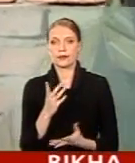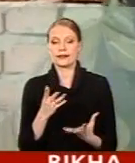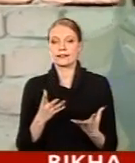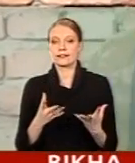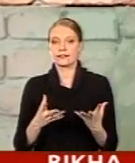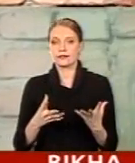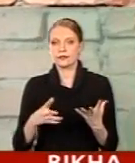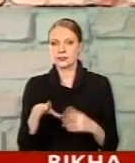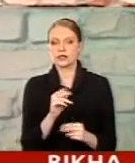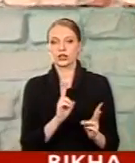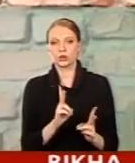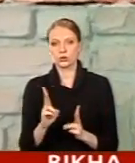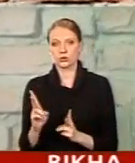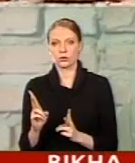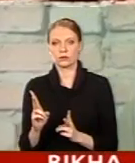всі,